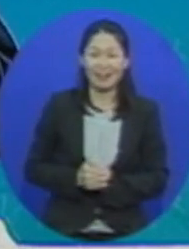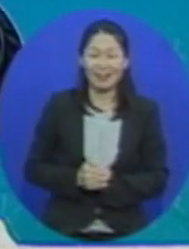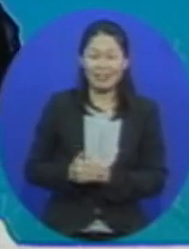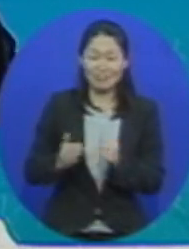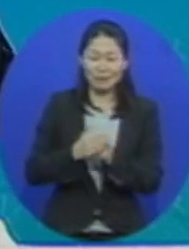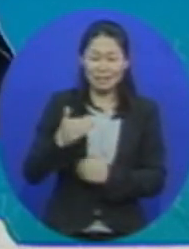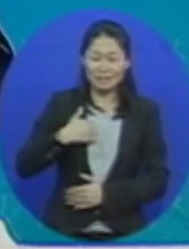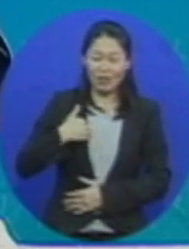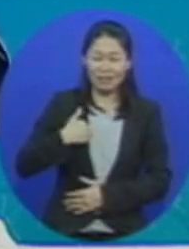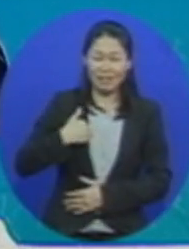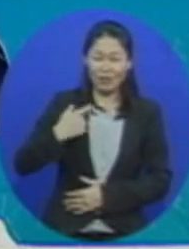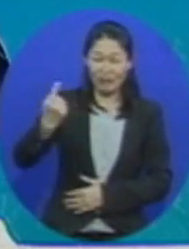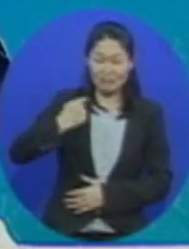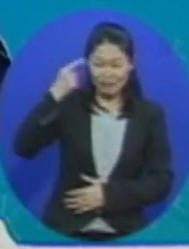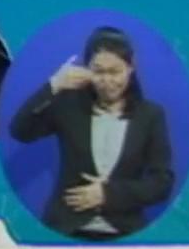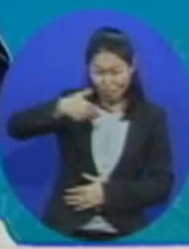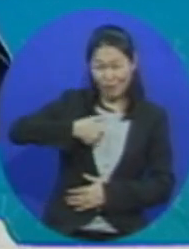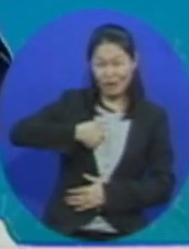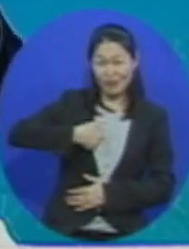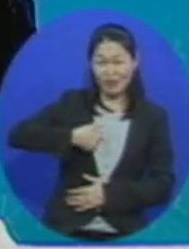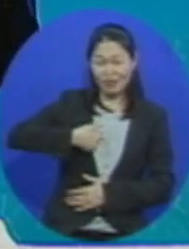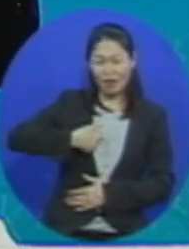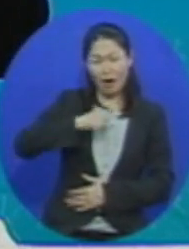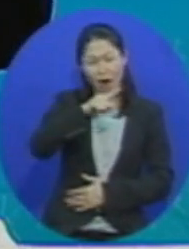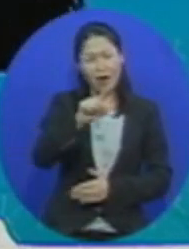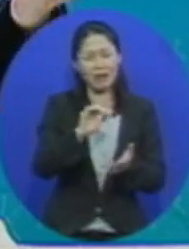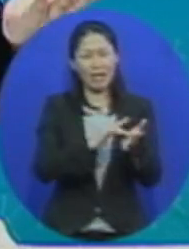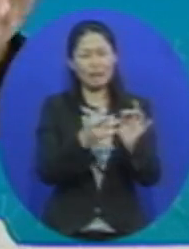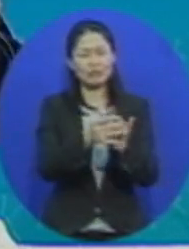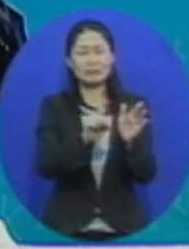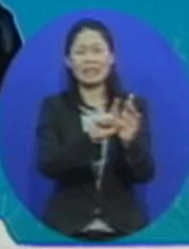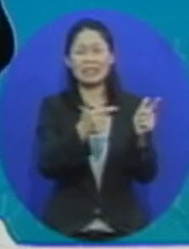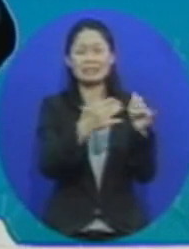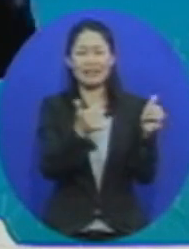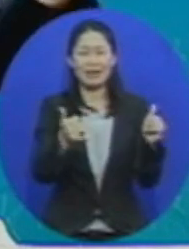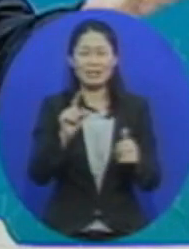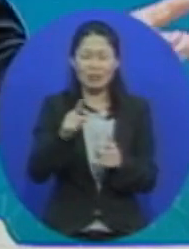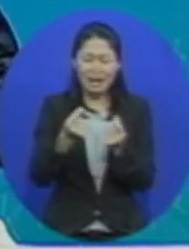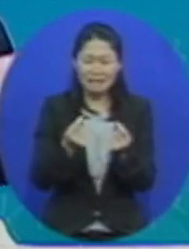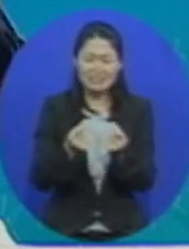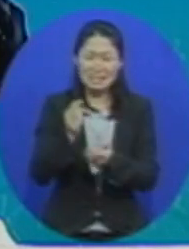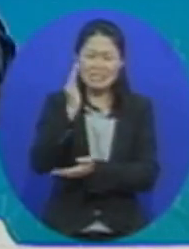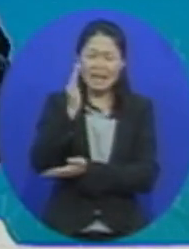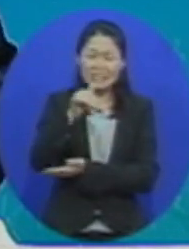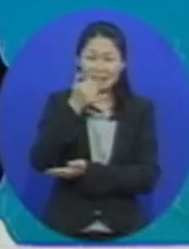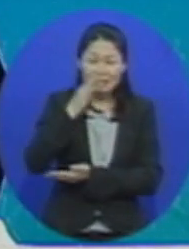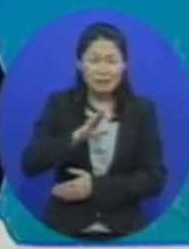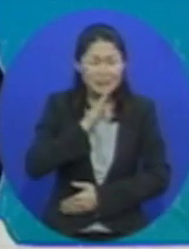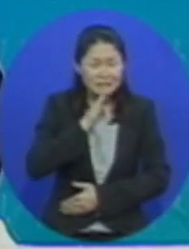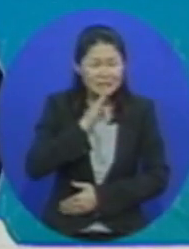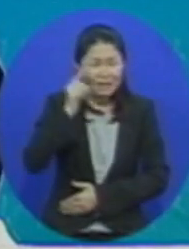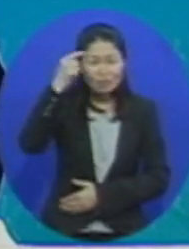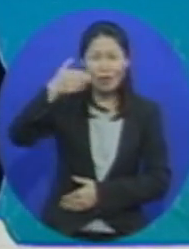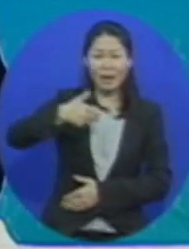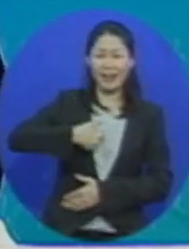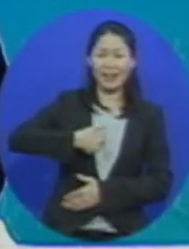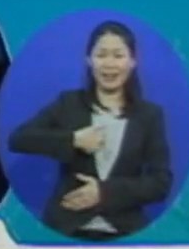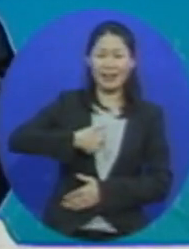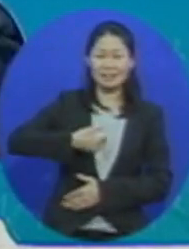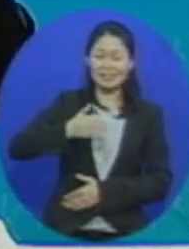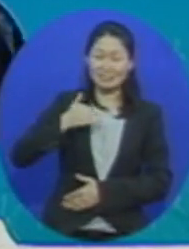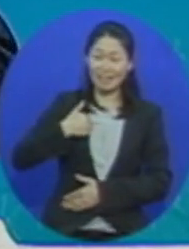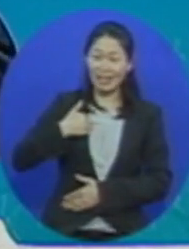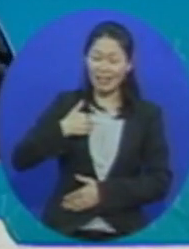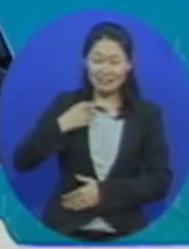저에게 와서 질문을 하는 겁니다 어그 예수 안 믿는 그 사람이 막 이런 이런 이야기를 하는데 그게 사실이냐 고 그래서